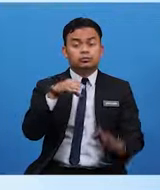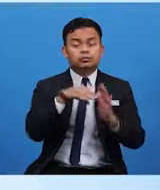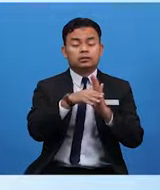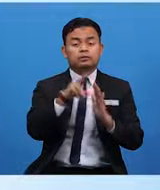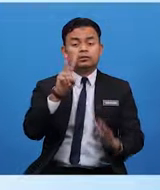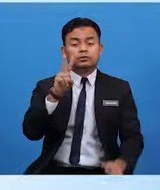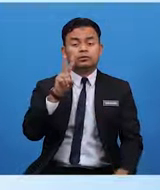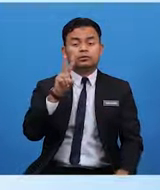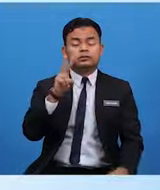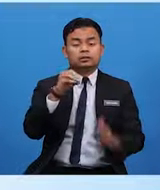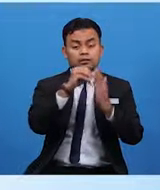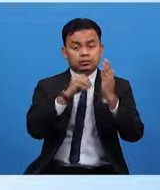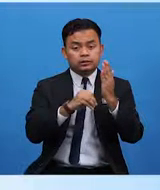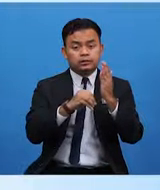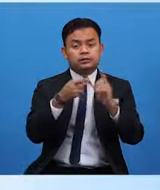keseluruhannya